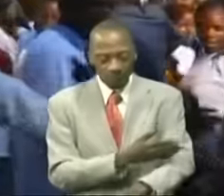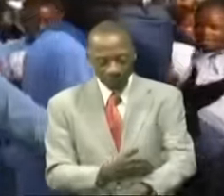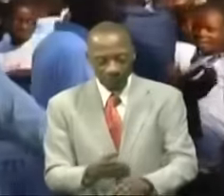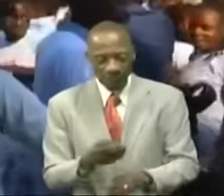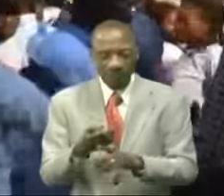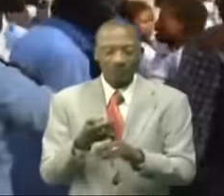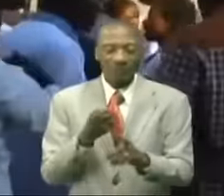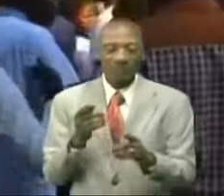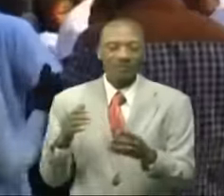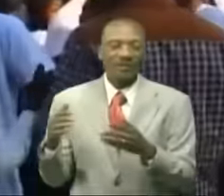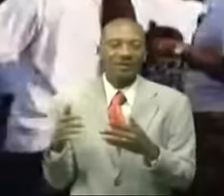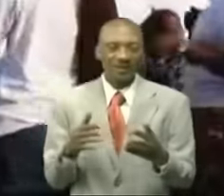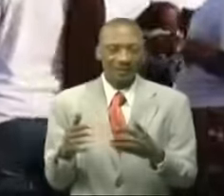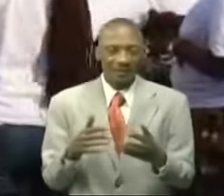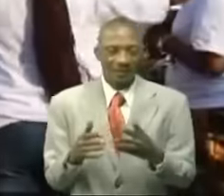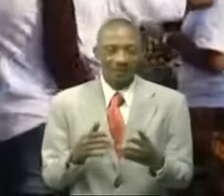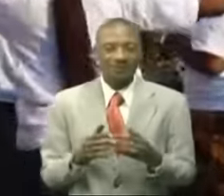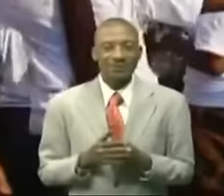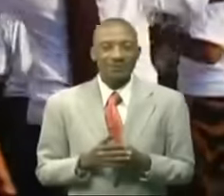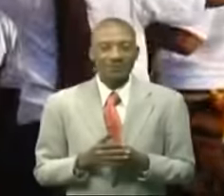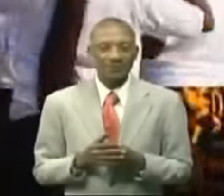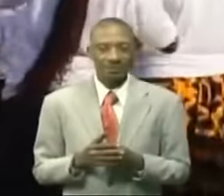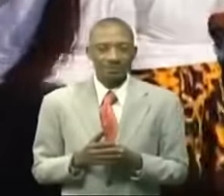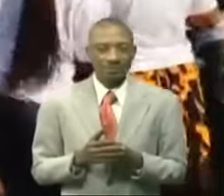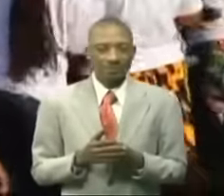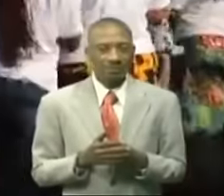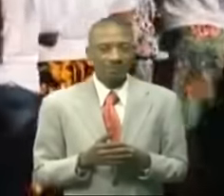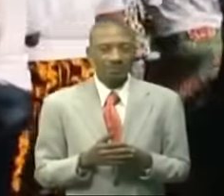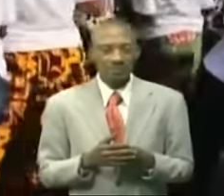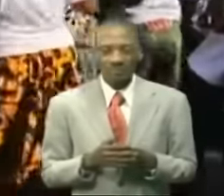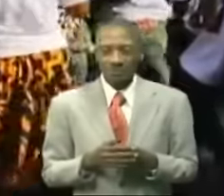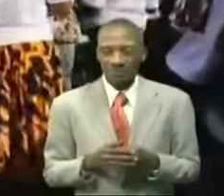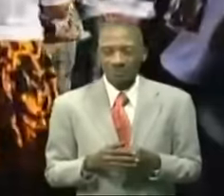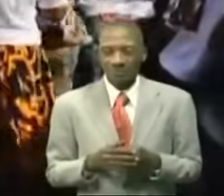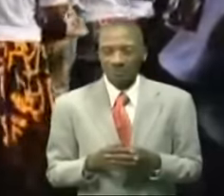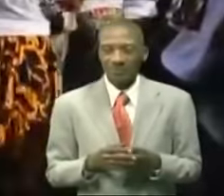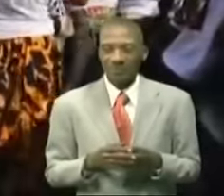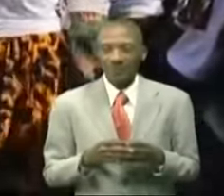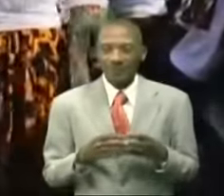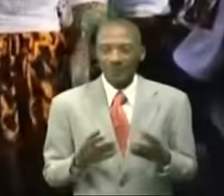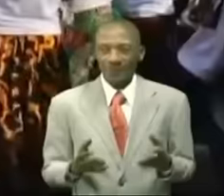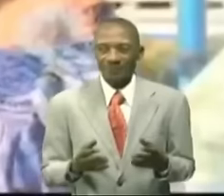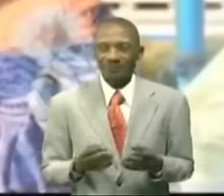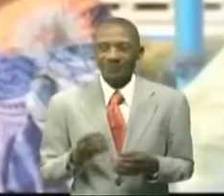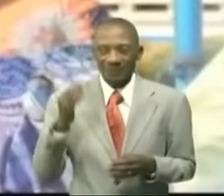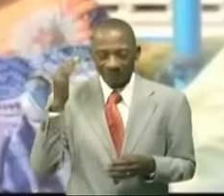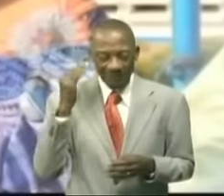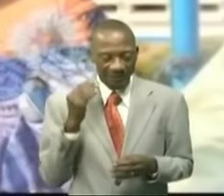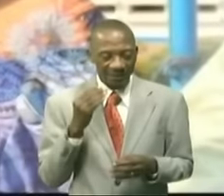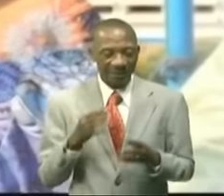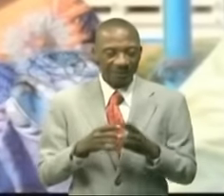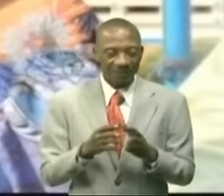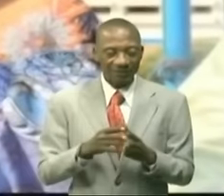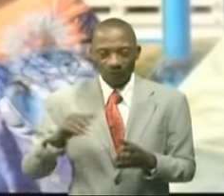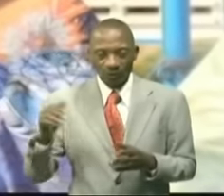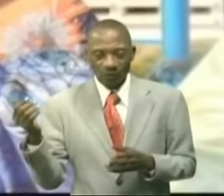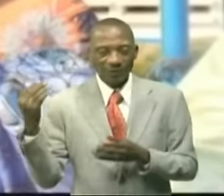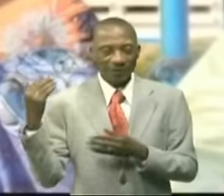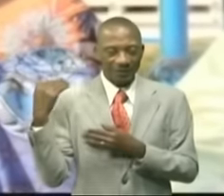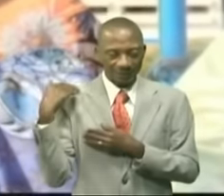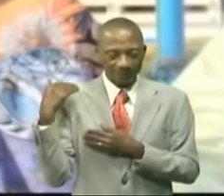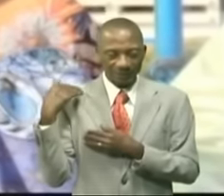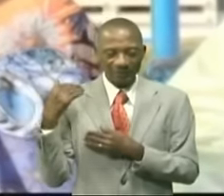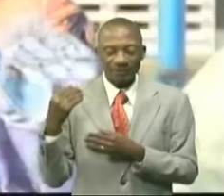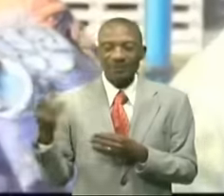conseillère principale du gouverneur de province en charge aussi des droits humains, Madame Prisca Luanda Kamala, accompagnée des membres du Fonareb à la tête de la DGA,